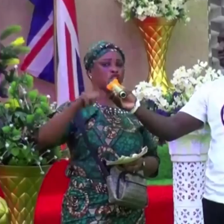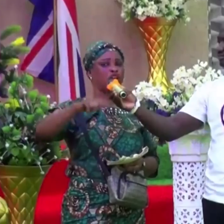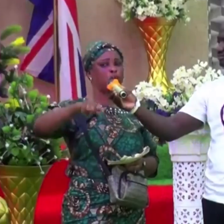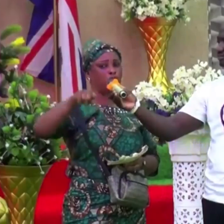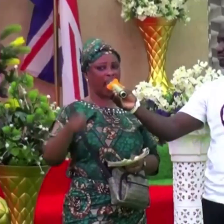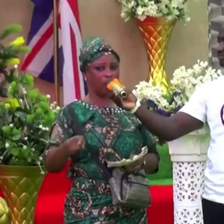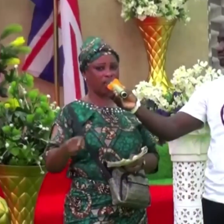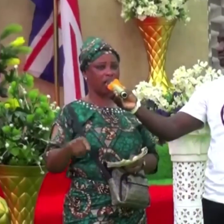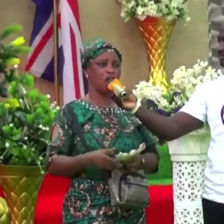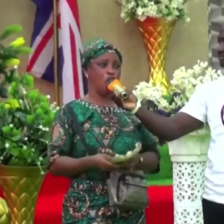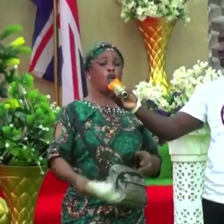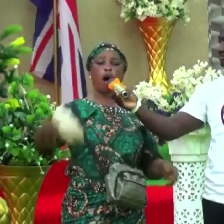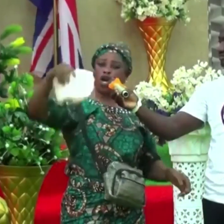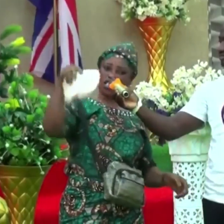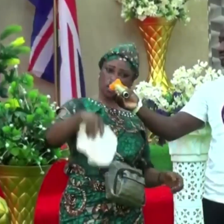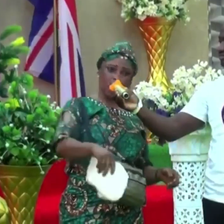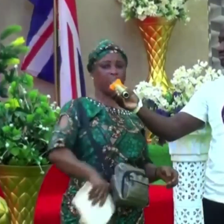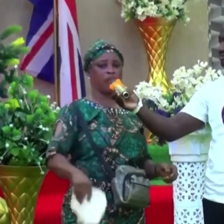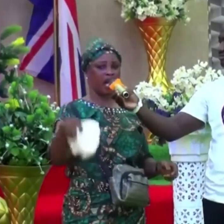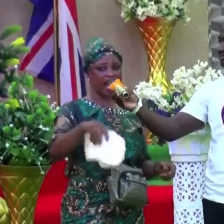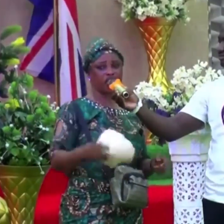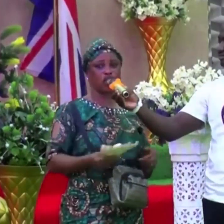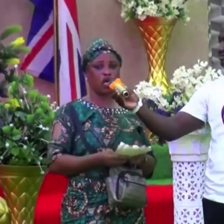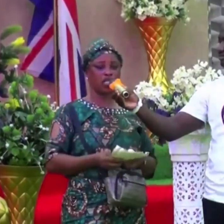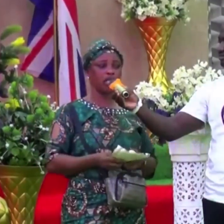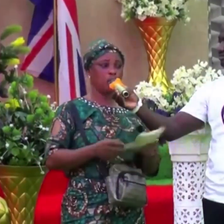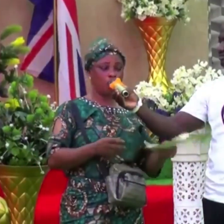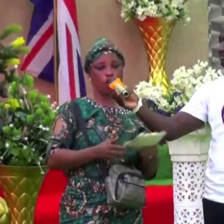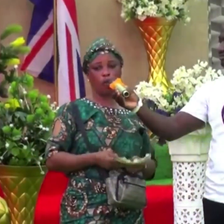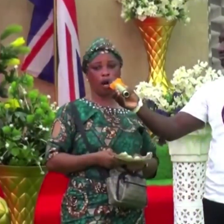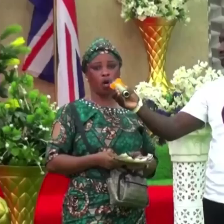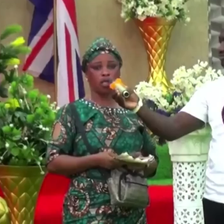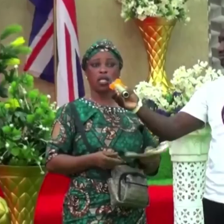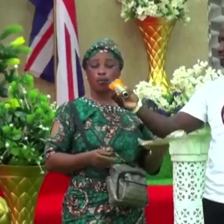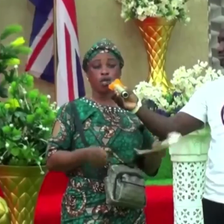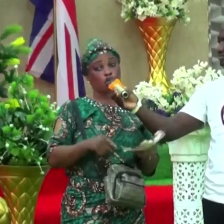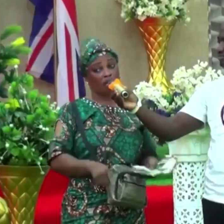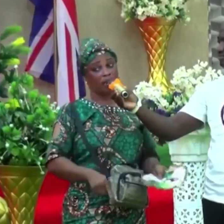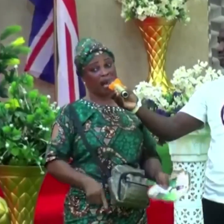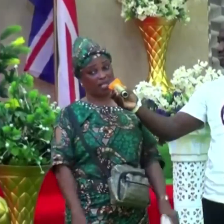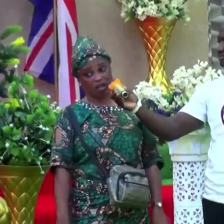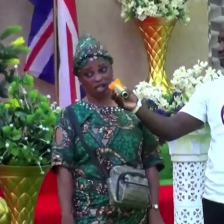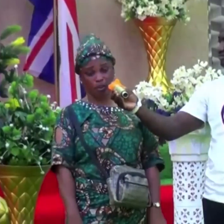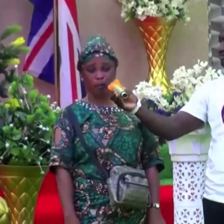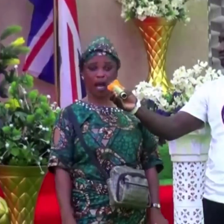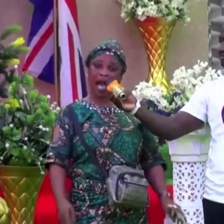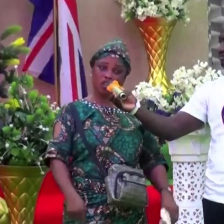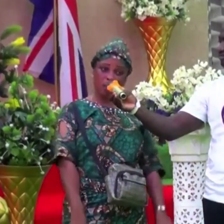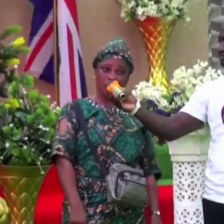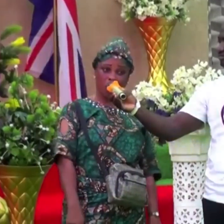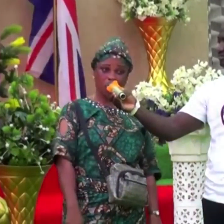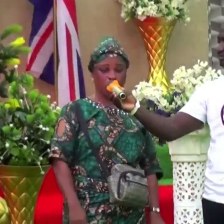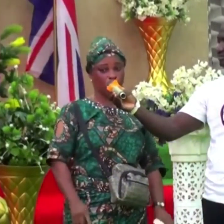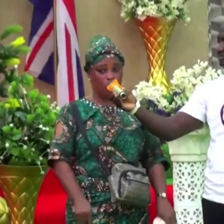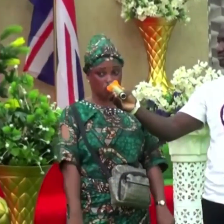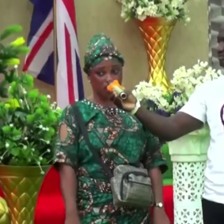o nse gbogbo ta awon teyan o gboro se to mo temi na la se yori ni mo ni ko mo wori mo ni sugbon tin ba tin lo se bi oba a jo mo